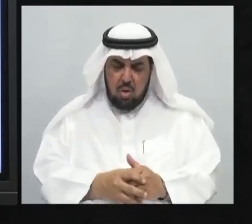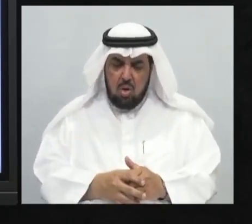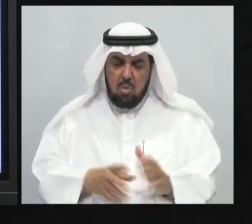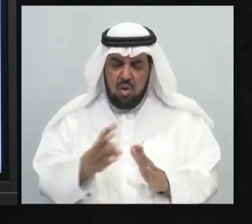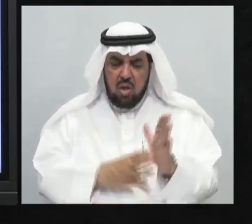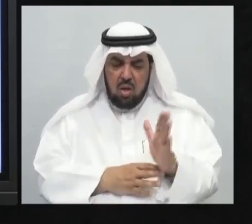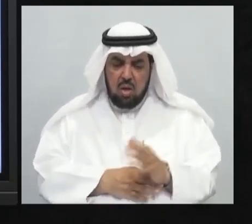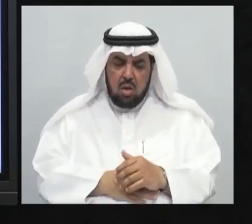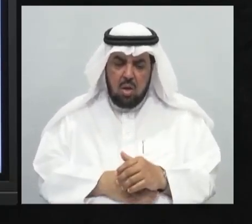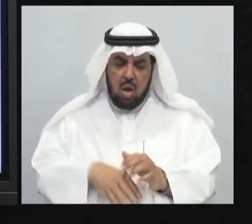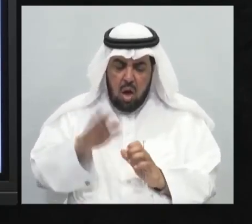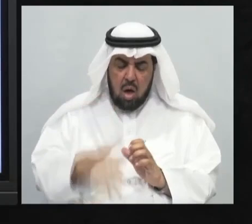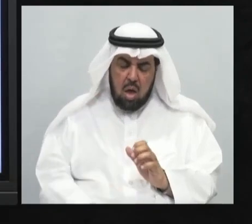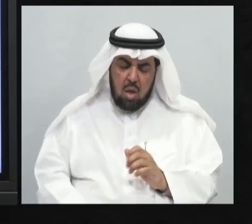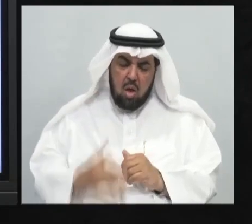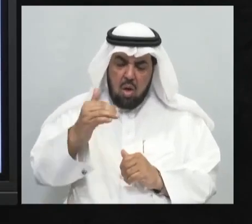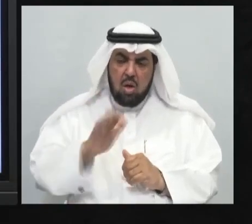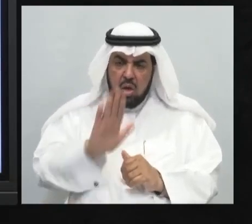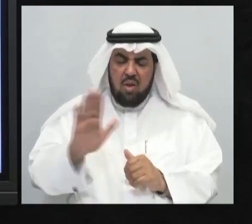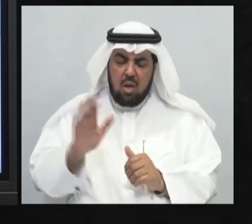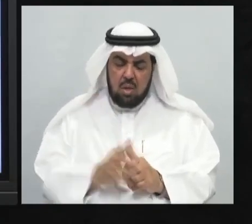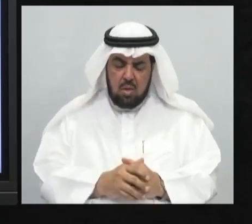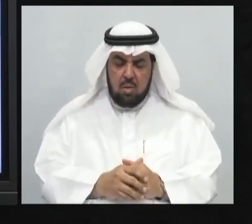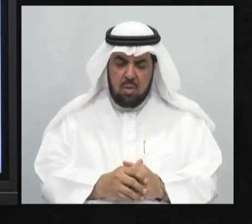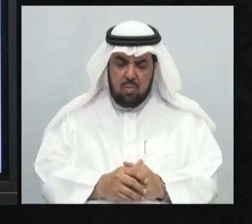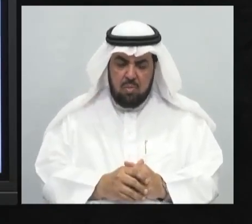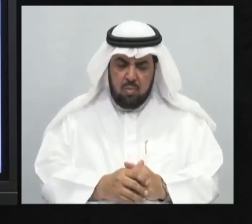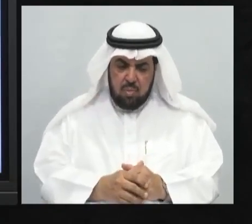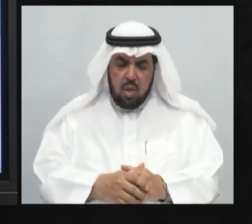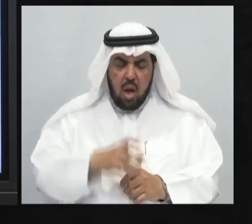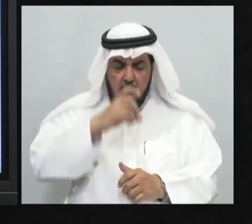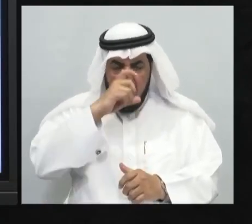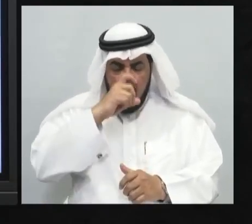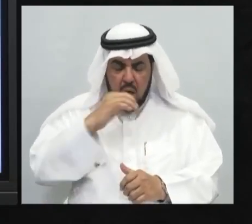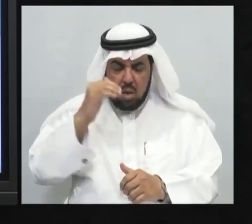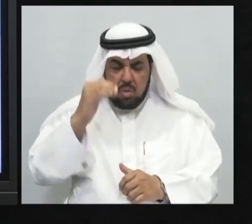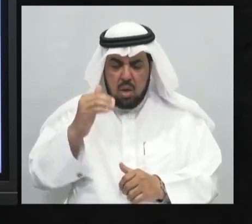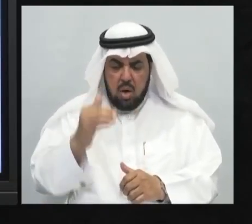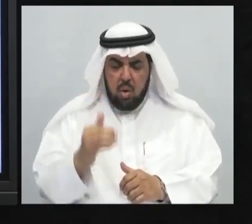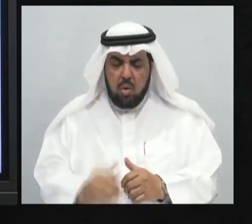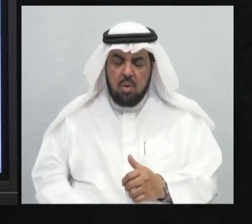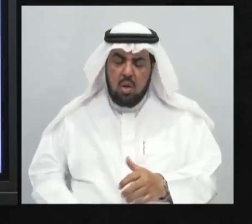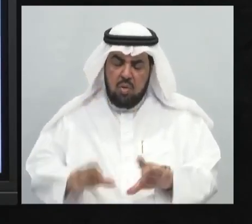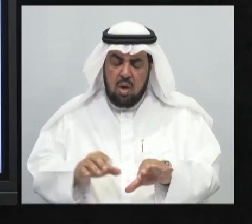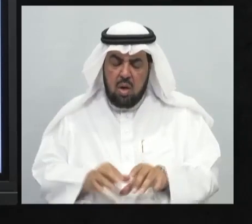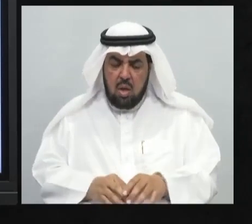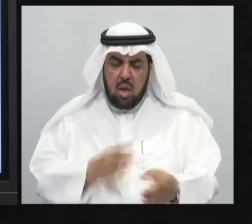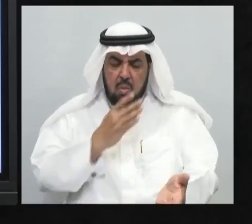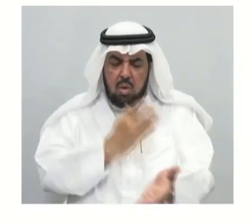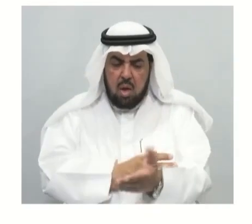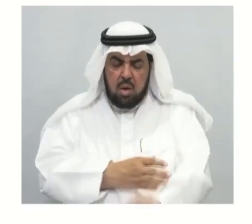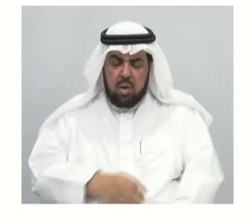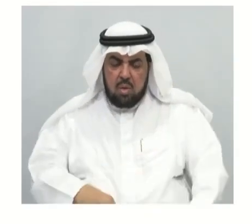الاساسي قد يتحول الى عده صفحات فاذا يجب التدرج في كتابه